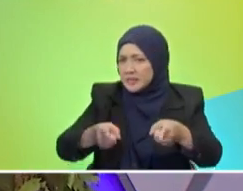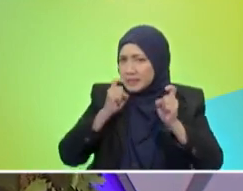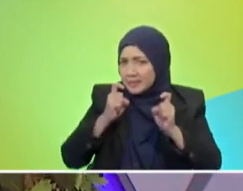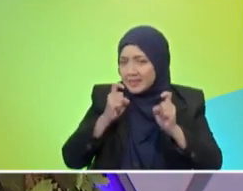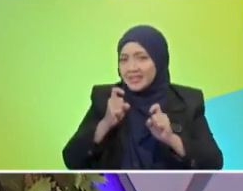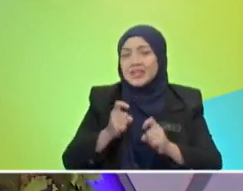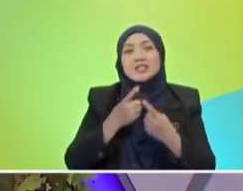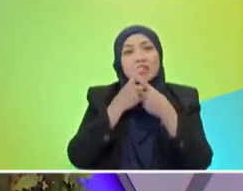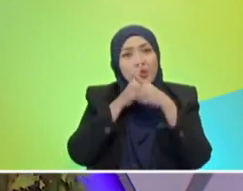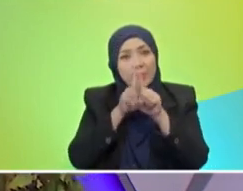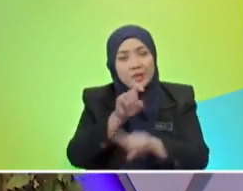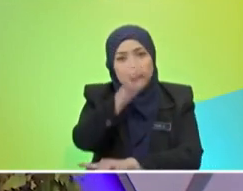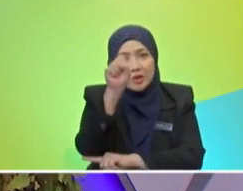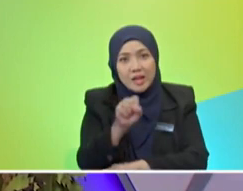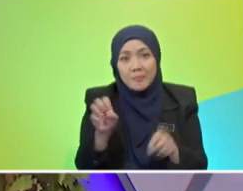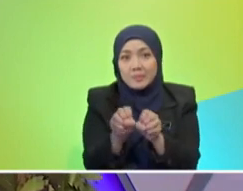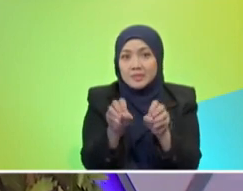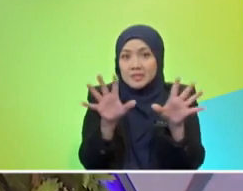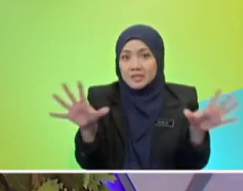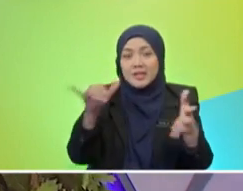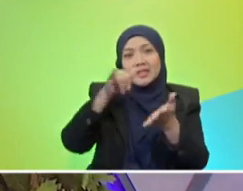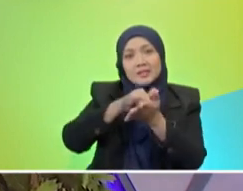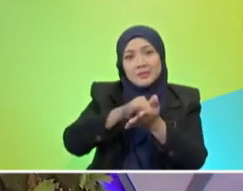Perlu pantas menjawab soalan bercapah tersebut.